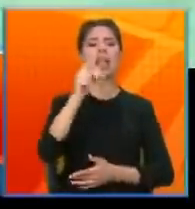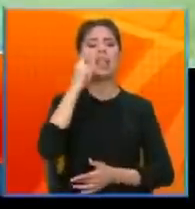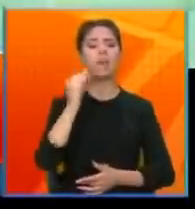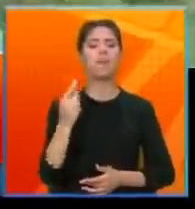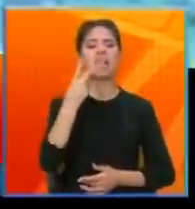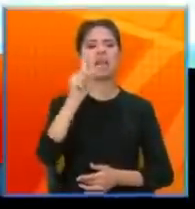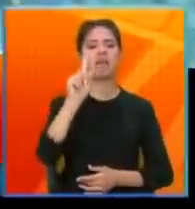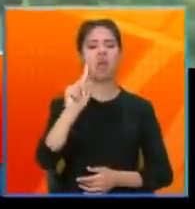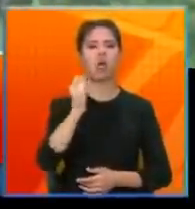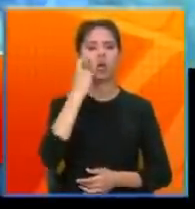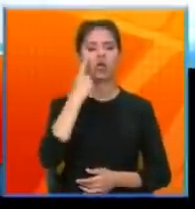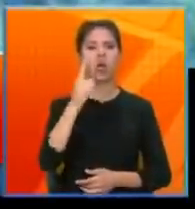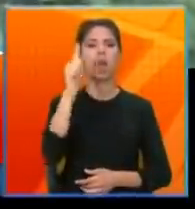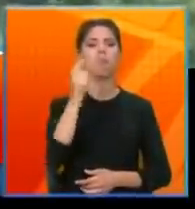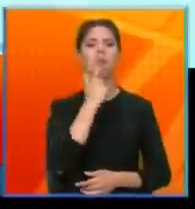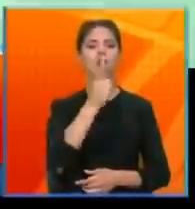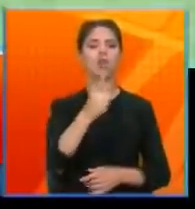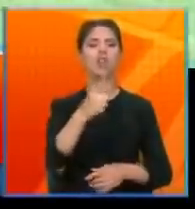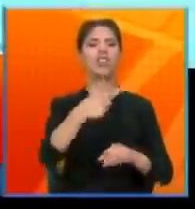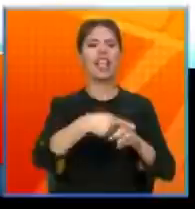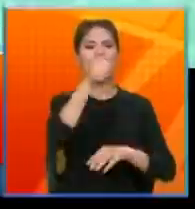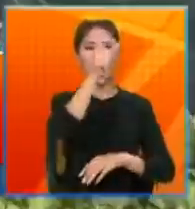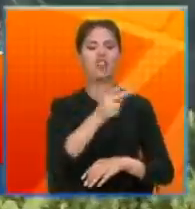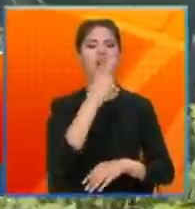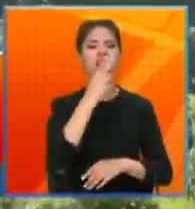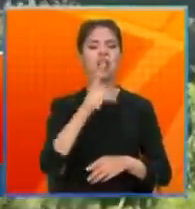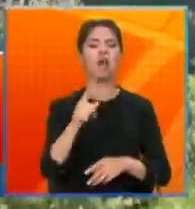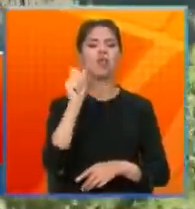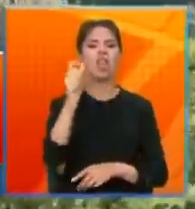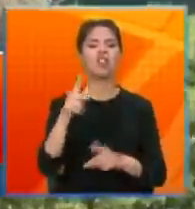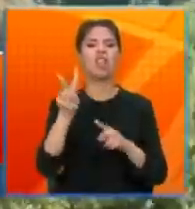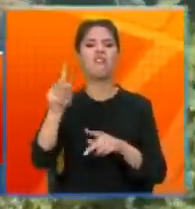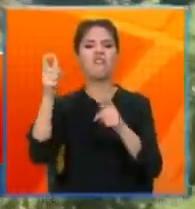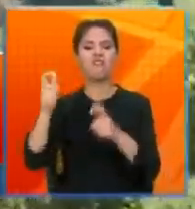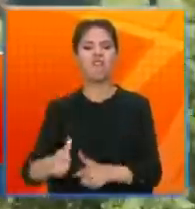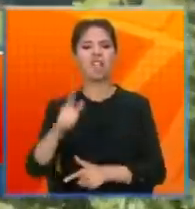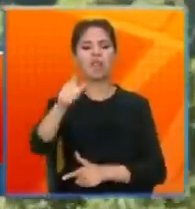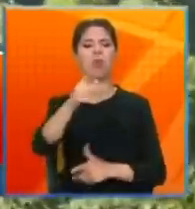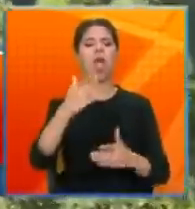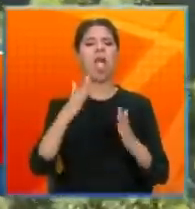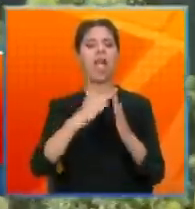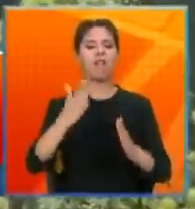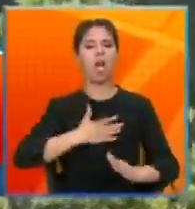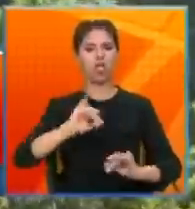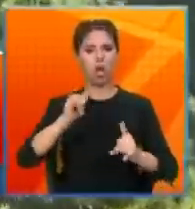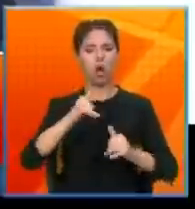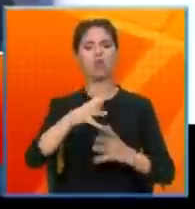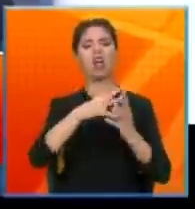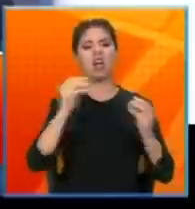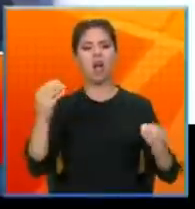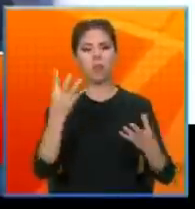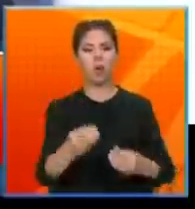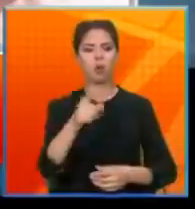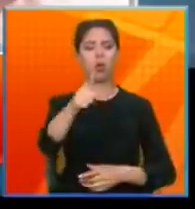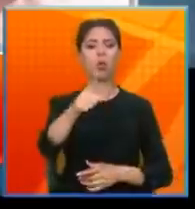2019'u gösteriyordu. 1,5 yaşındaki Ecrin Kurnaz, Samsun Vezirköprü'de Alancık Mahallesi'ndeki evlerinin önünde oynarken kayboldu.